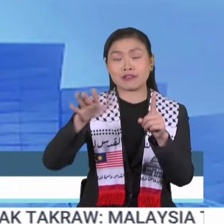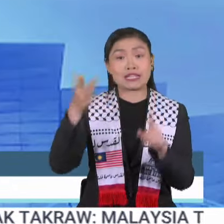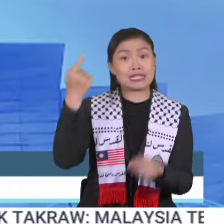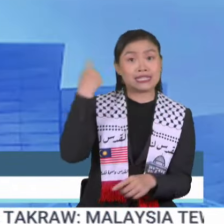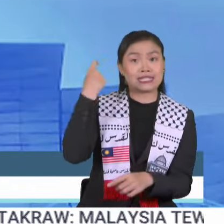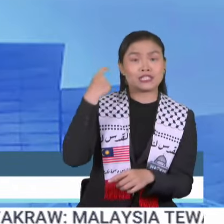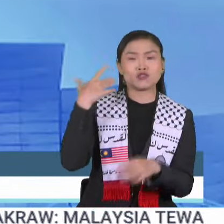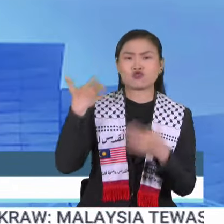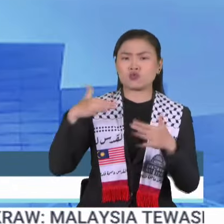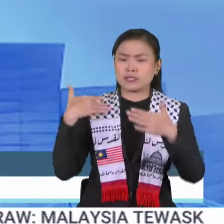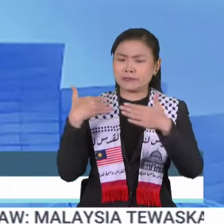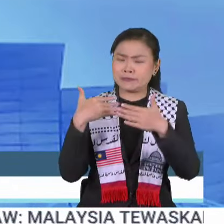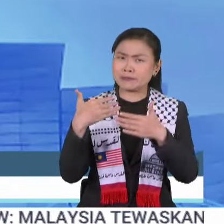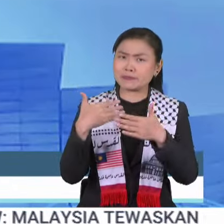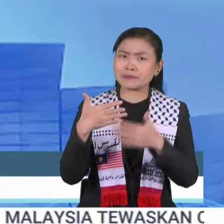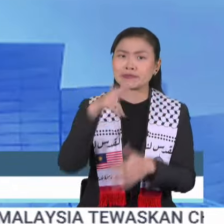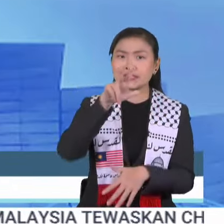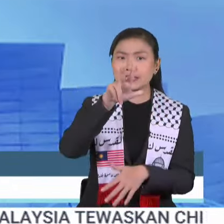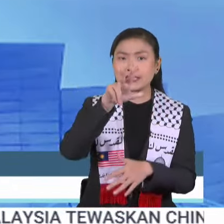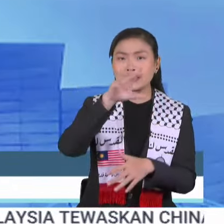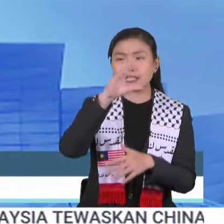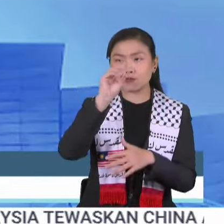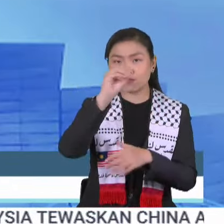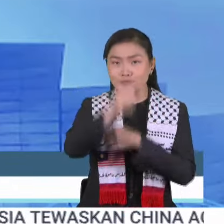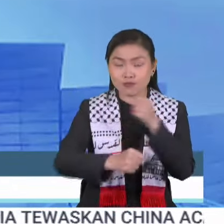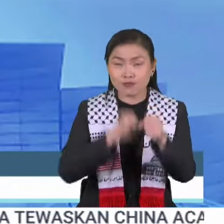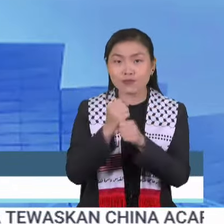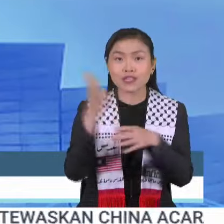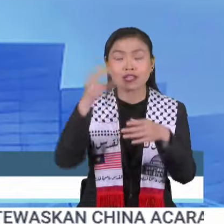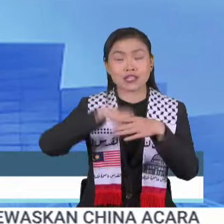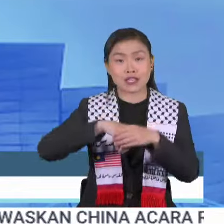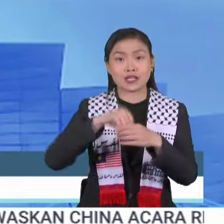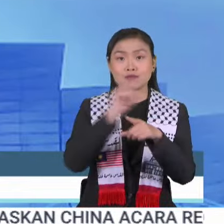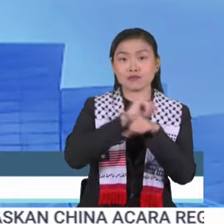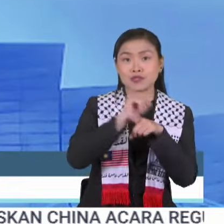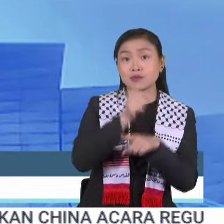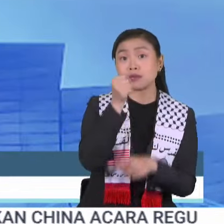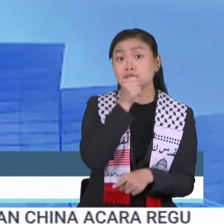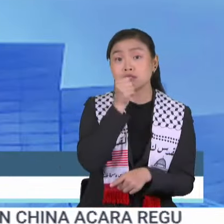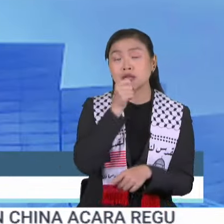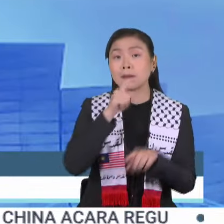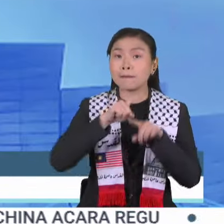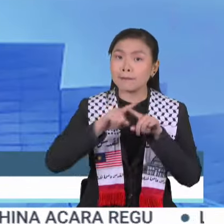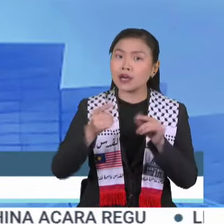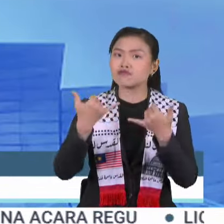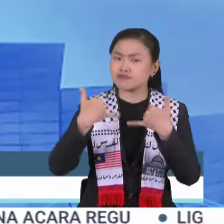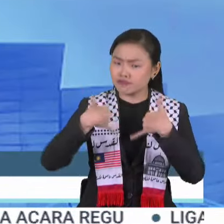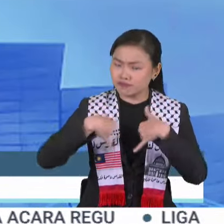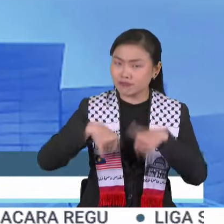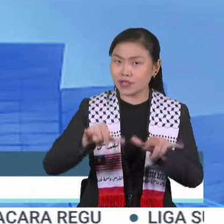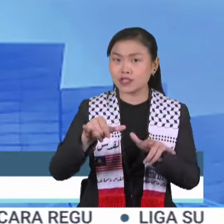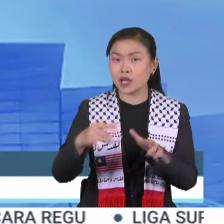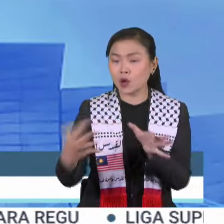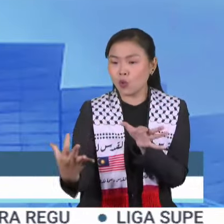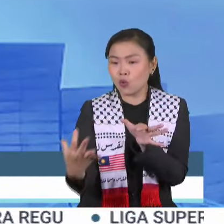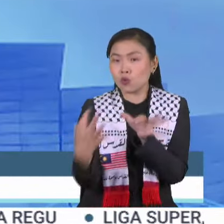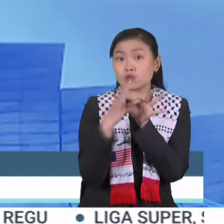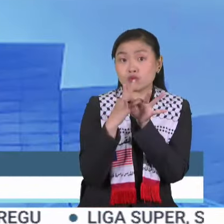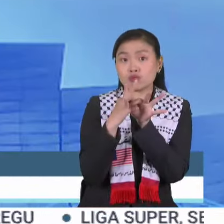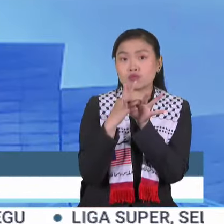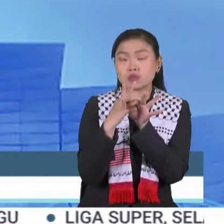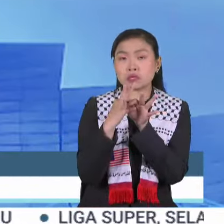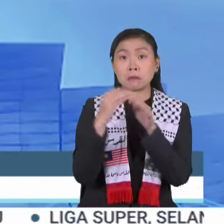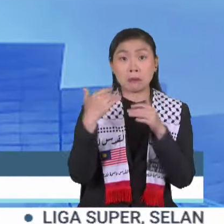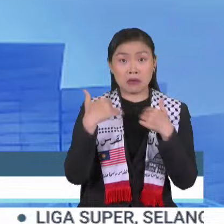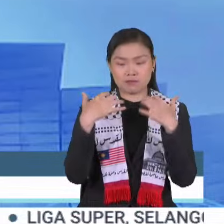hampir 3 dekad dalam industri seni suara, namun persembahan penyanyi versatile itu kekal memukau di hadapan lebih